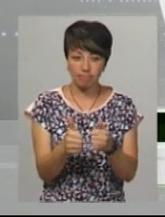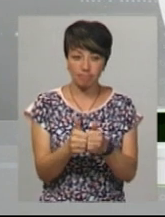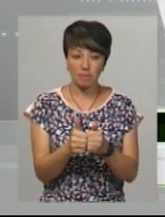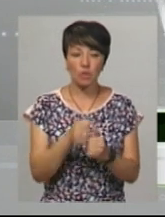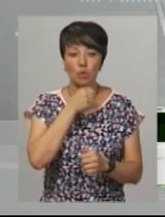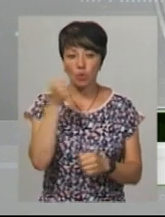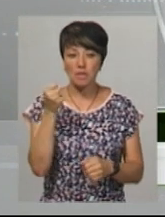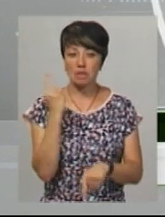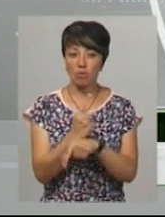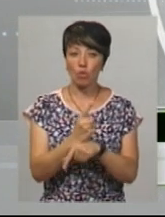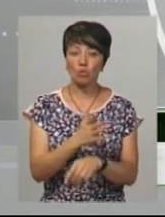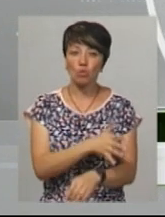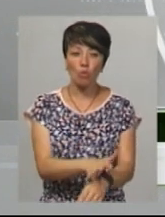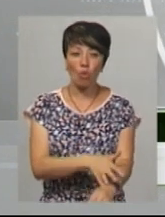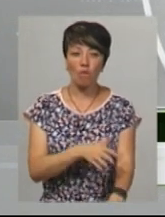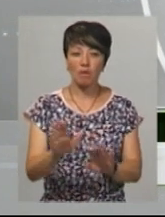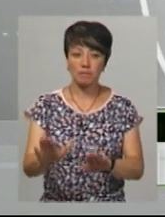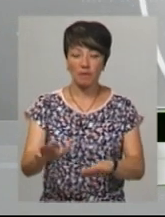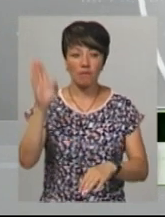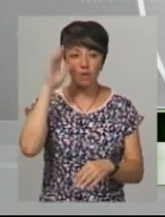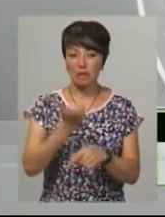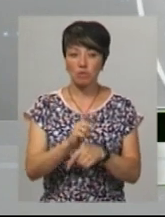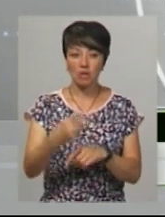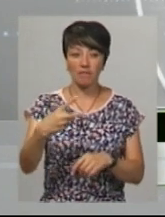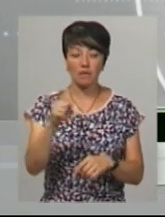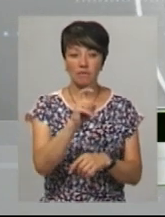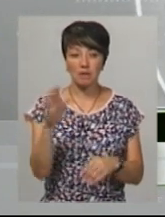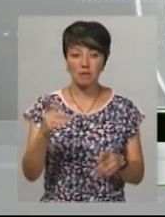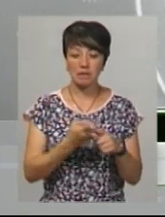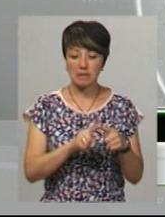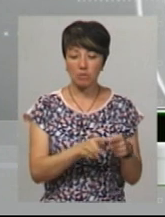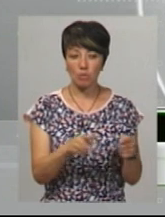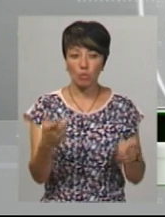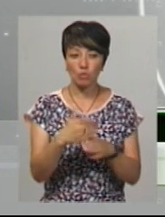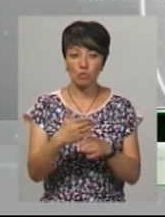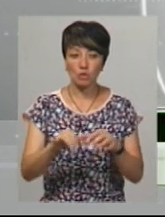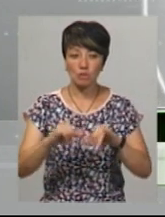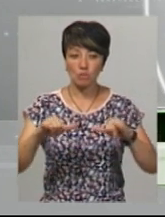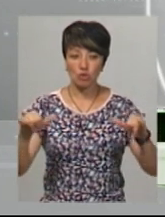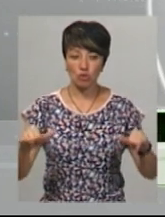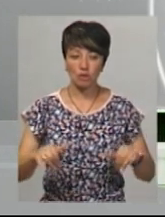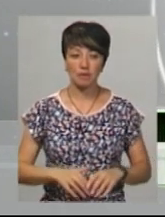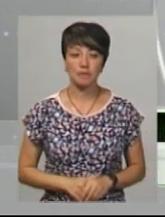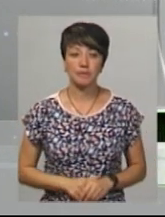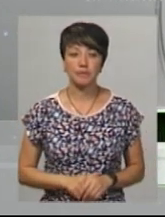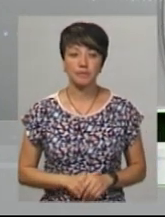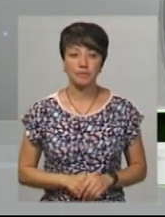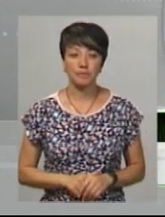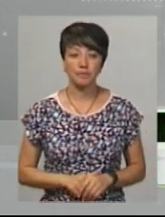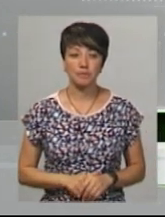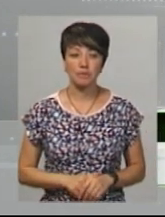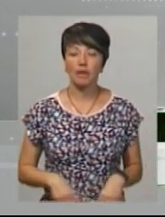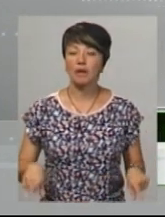Заборонено довго перебувати у воді, тобто це не більше 20 хвилин, і цей час повинен поступово збільшитися до тих 20 хвилин.